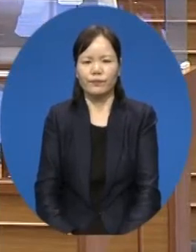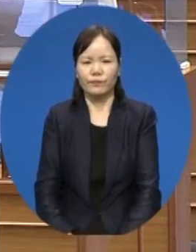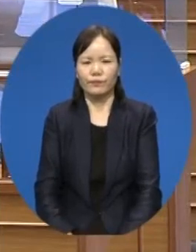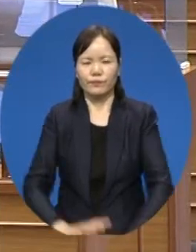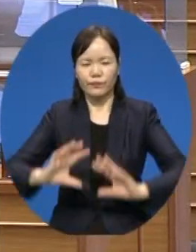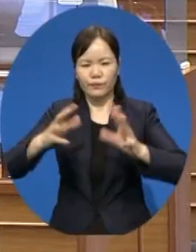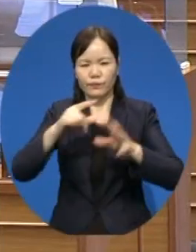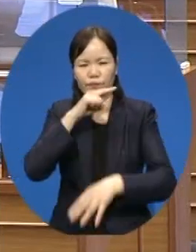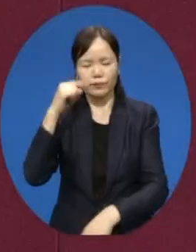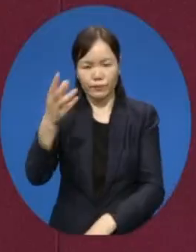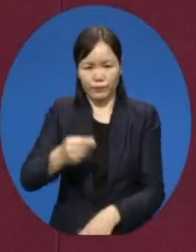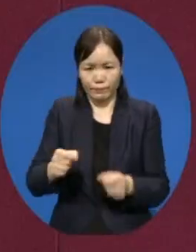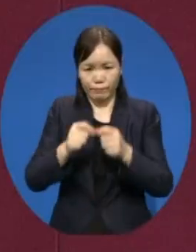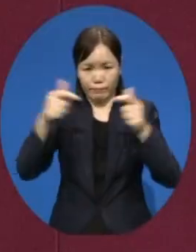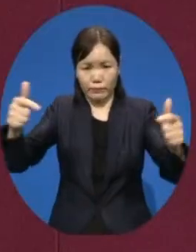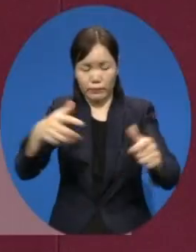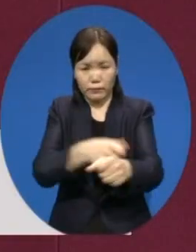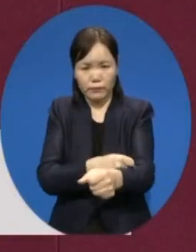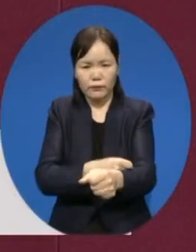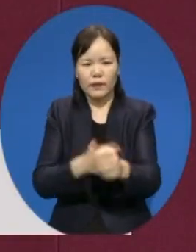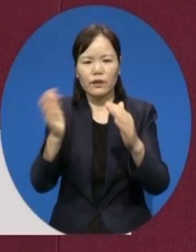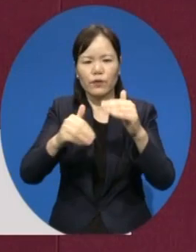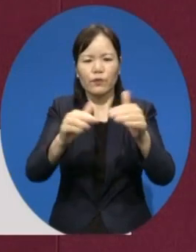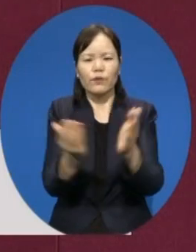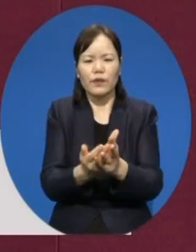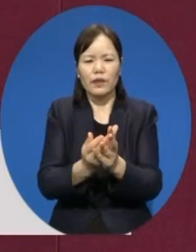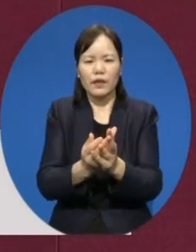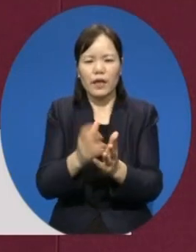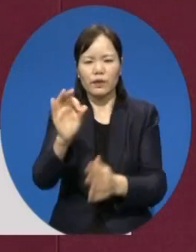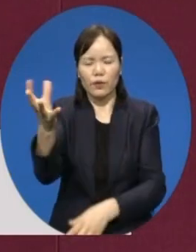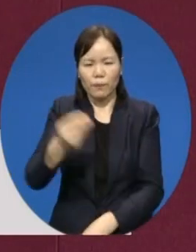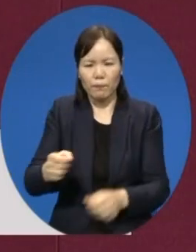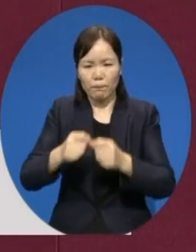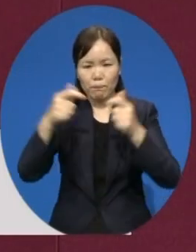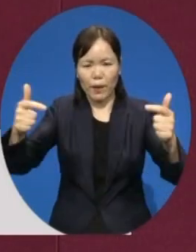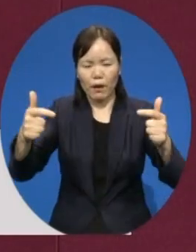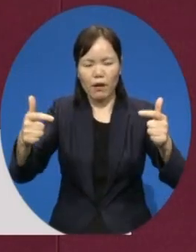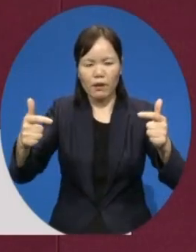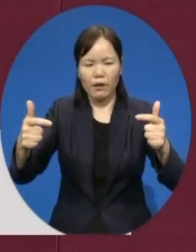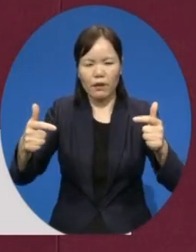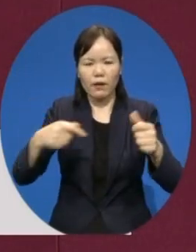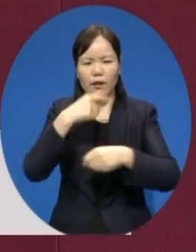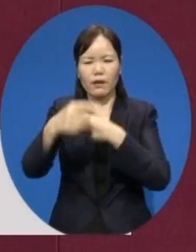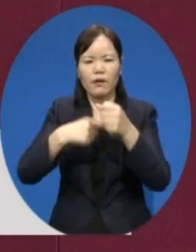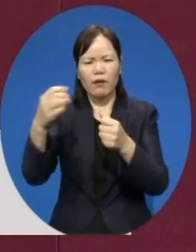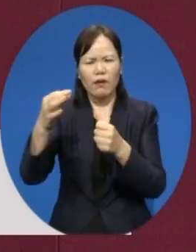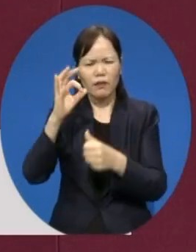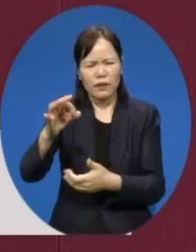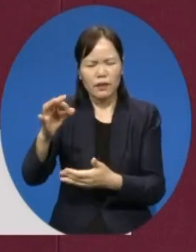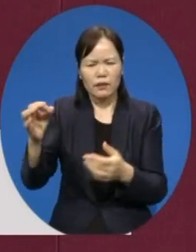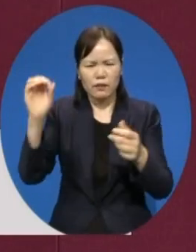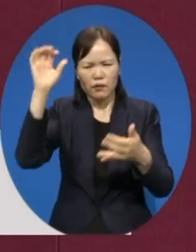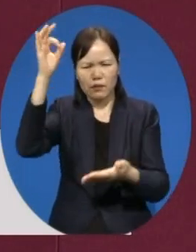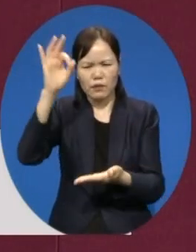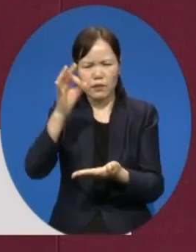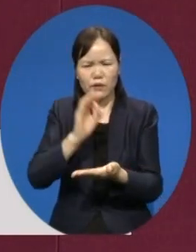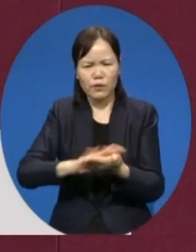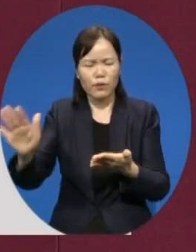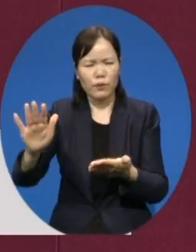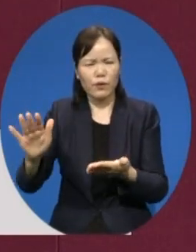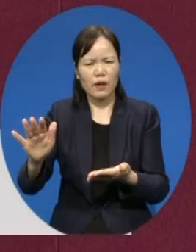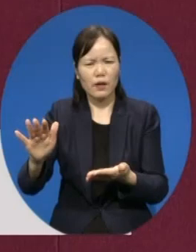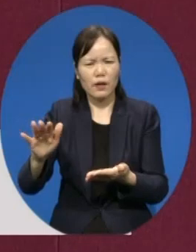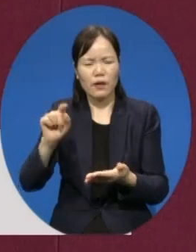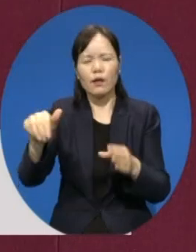국가 채무 폭증, 공공기관 채무 폭증, 연기금 고갈과 적자 이것이 문재인